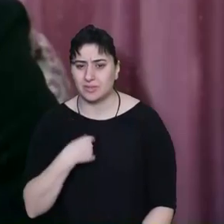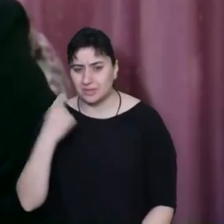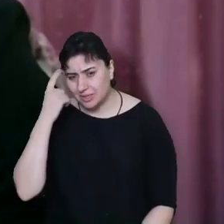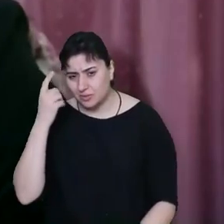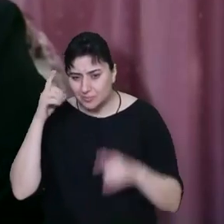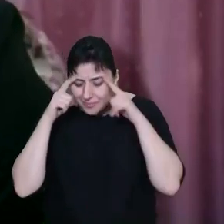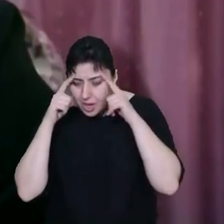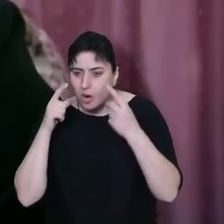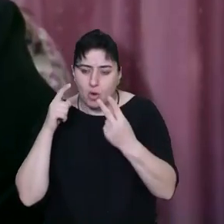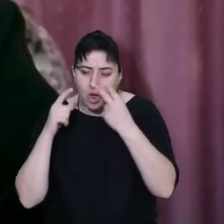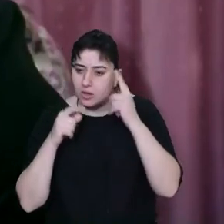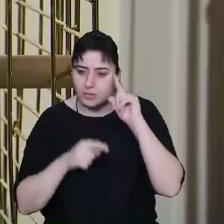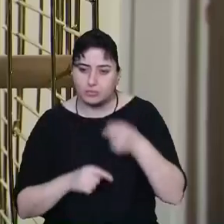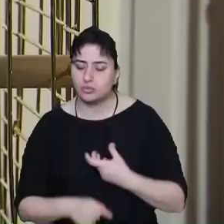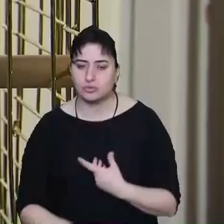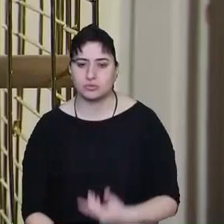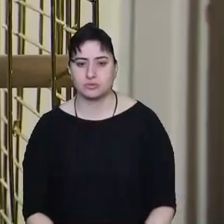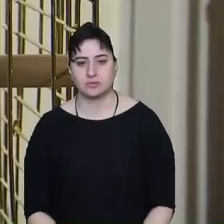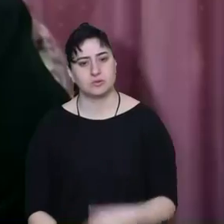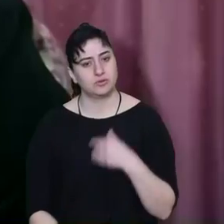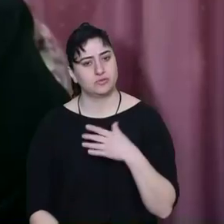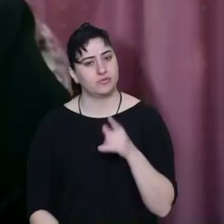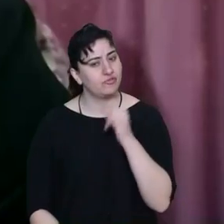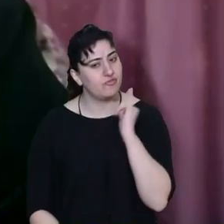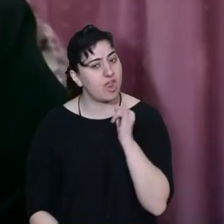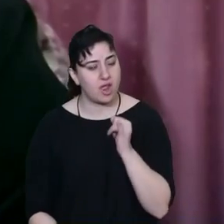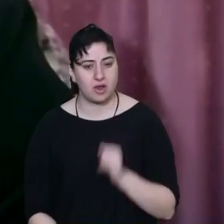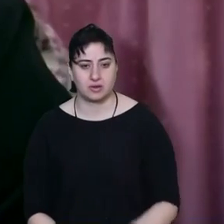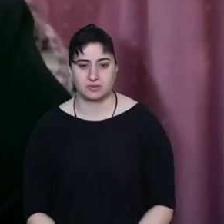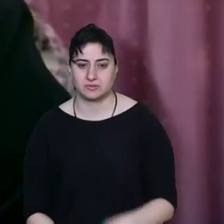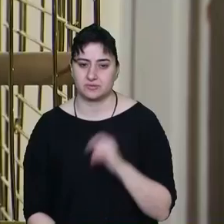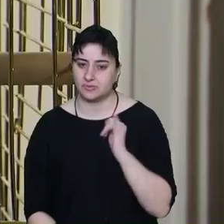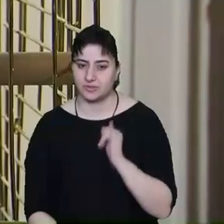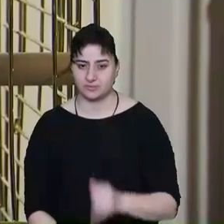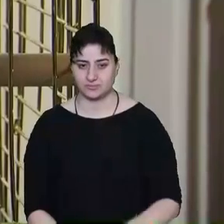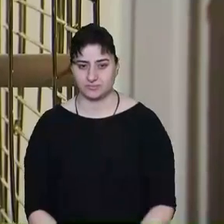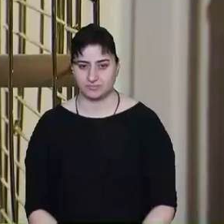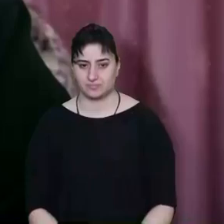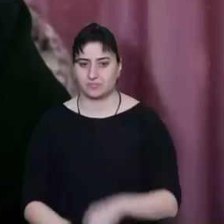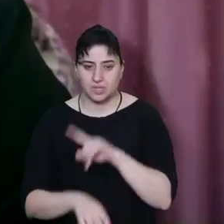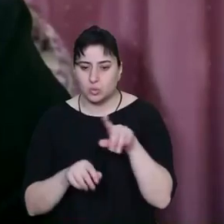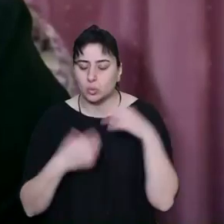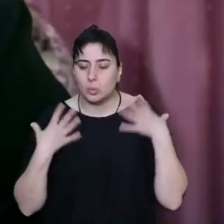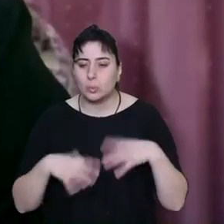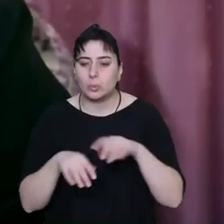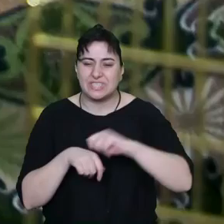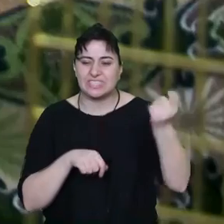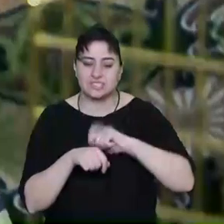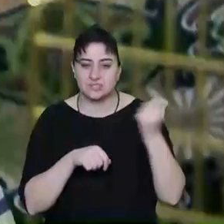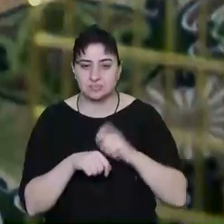taktım o kadar. Sen nasıl tanıdın beni ya? Oğlum vallahi ağzını burnunu kırarım senin. Aklını alırım. Bütün tüylerini didik didik yolarım